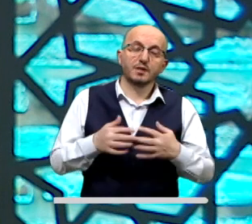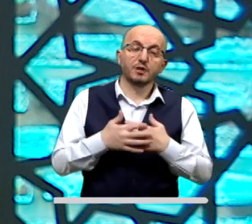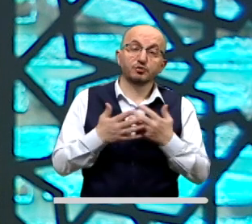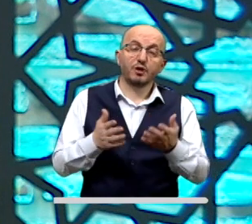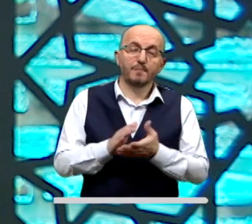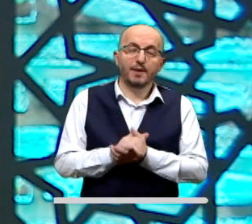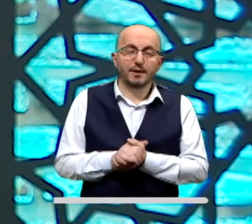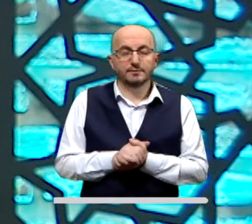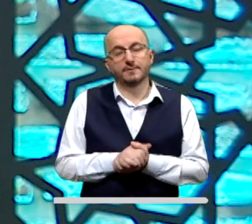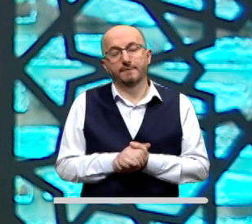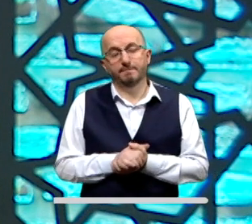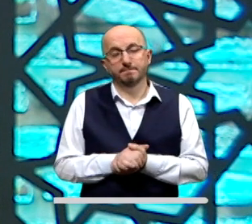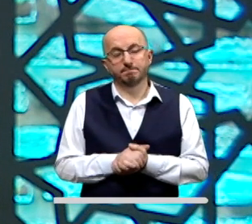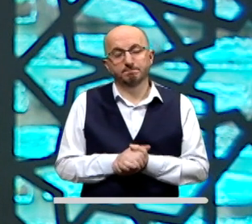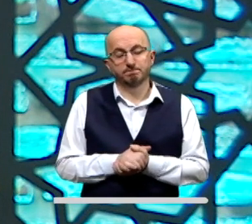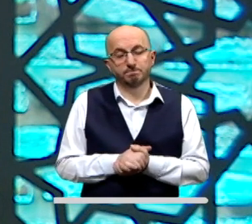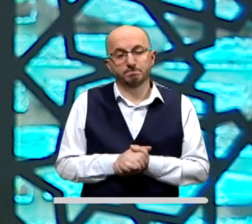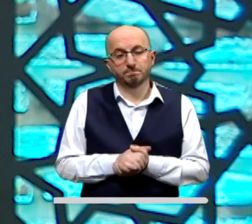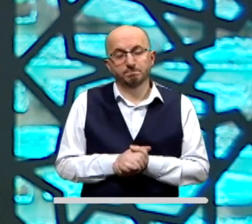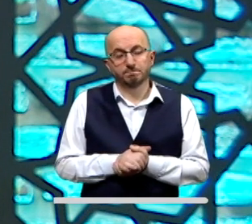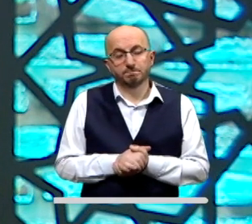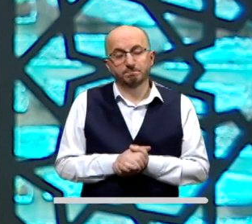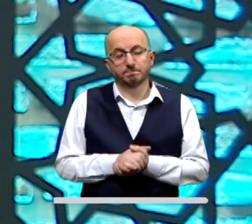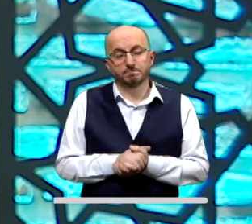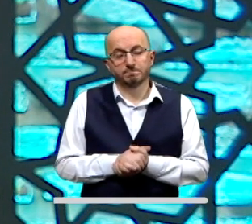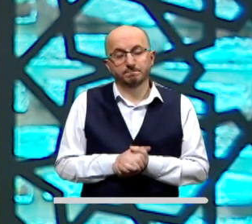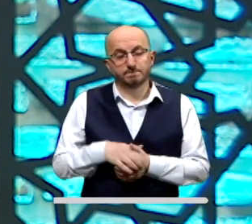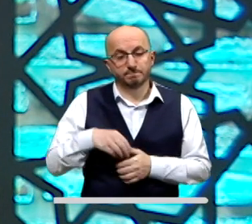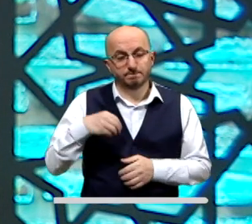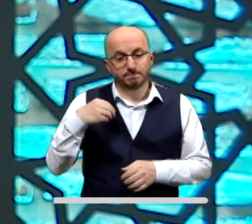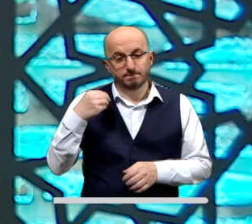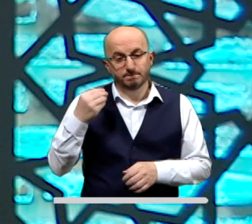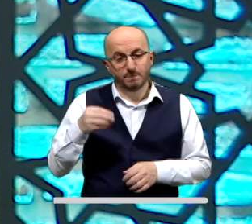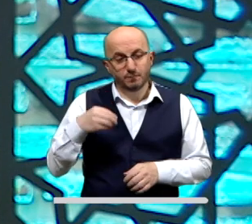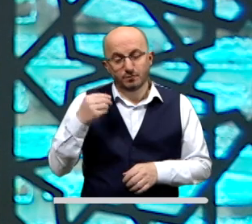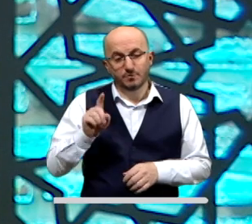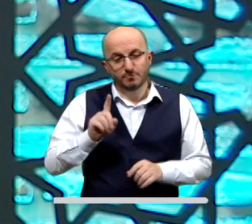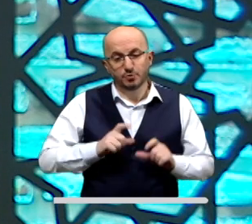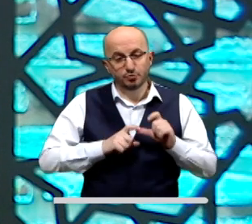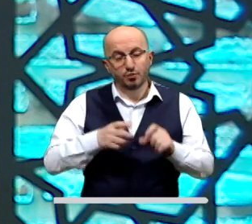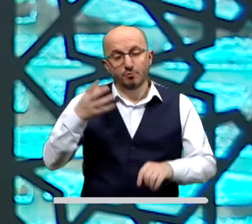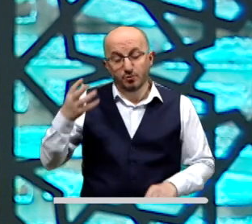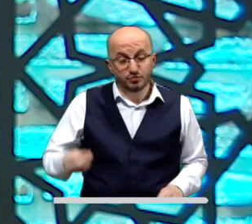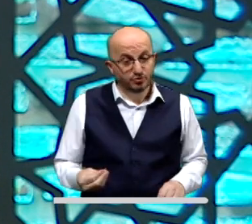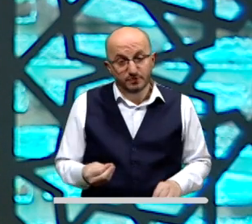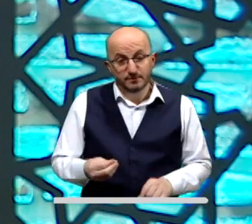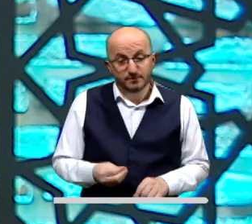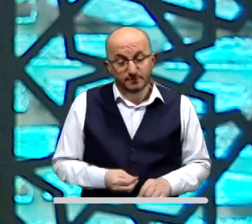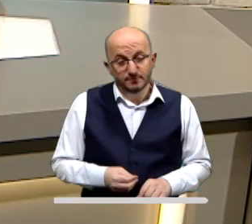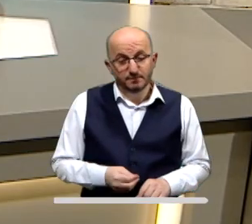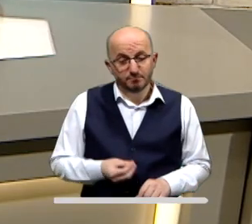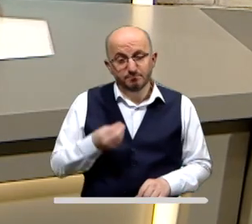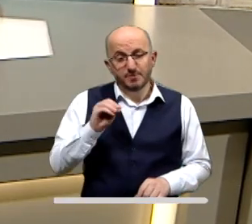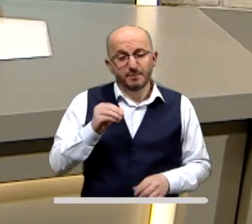Allah razı olsun Hayırlı akşamlar hocam Hocama bir sorum olacak Buyurun Akika